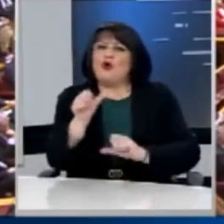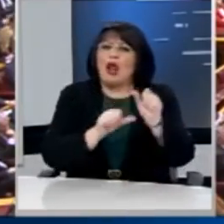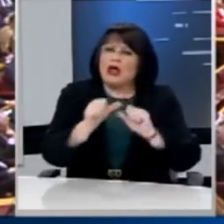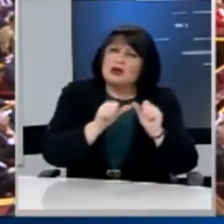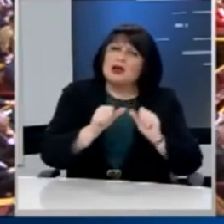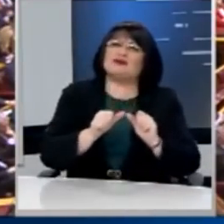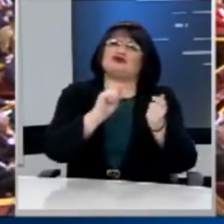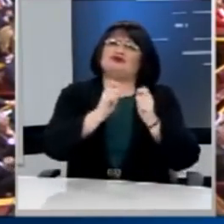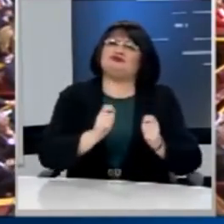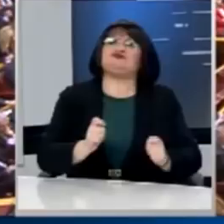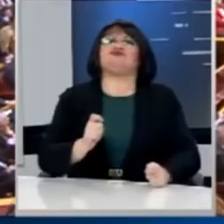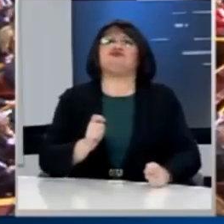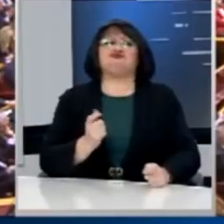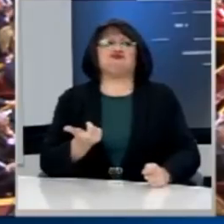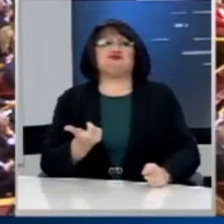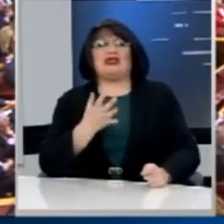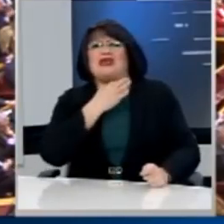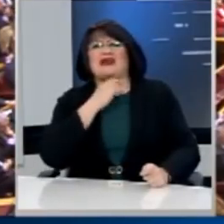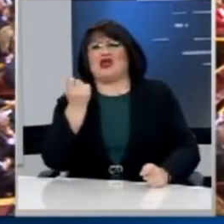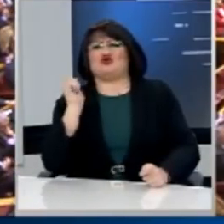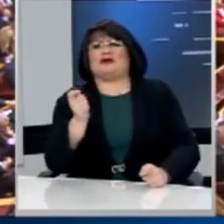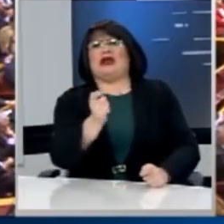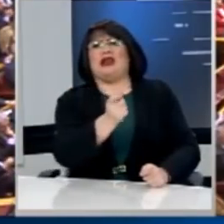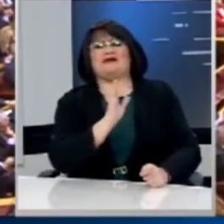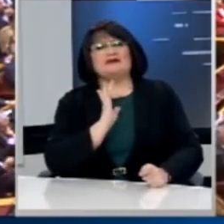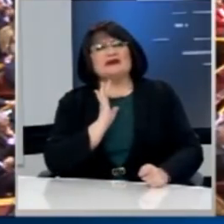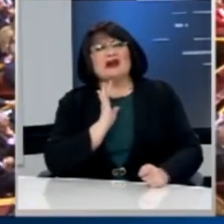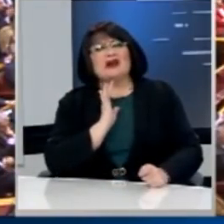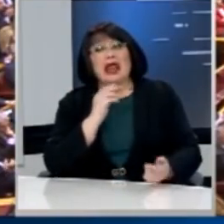αλλαγές που ενώ οι ίδιες δεν απαιτούν χρηματοδότηση,